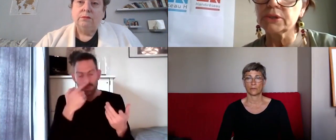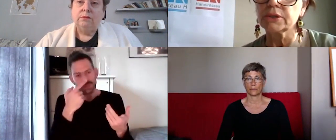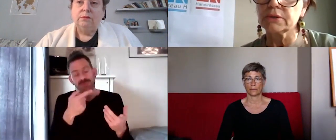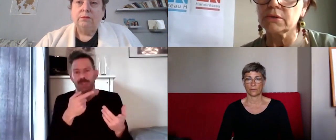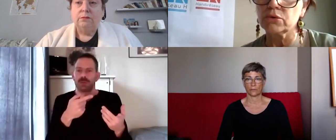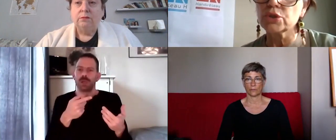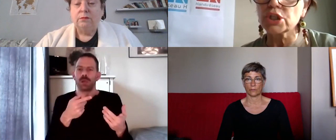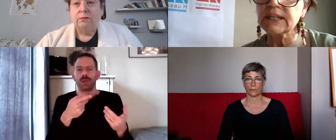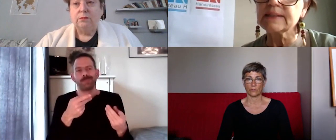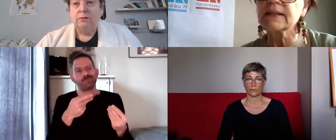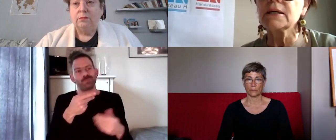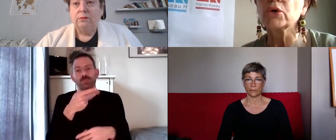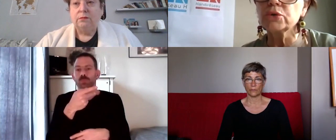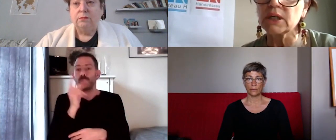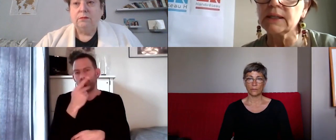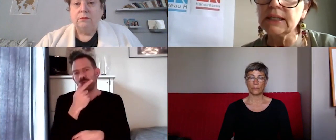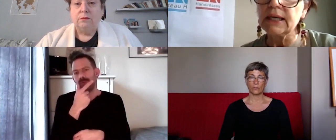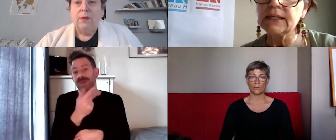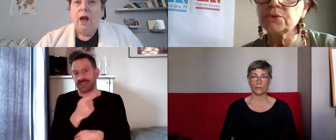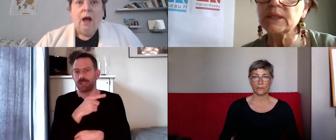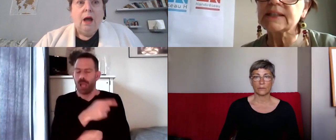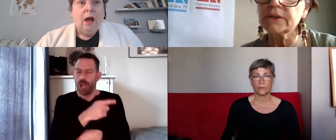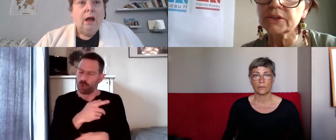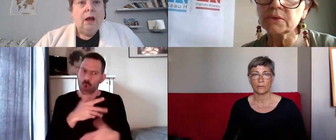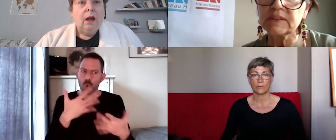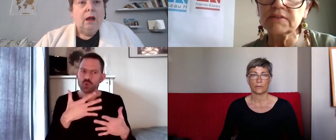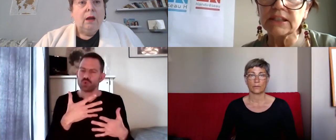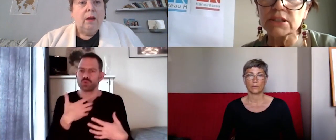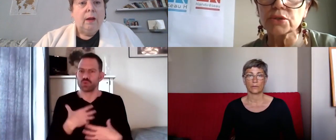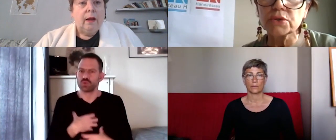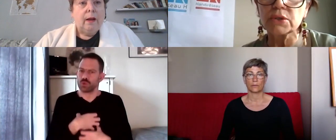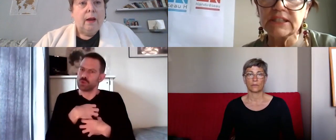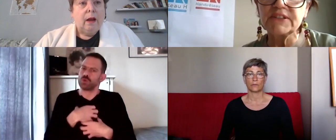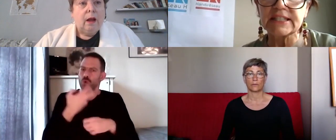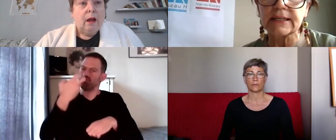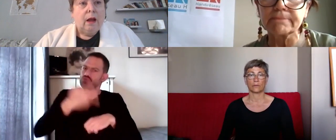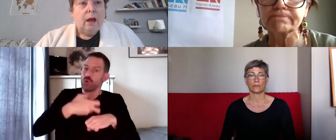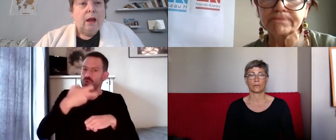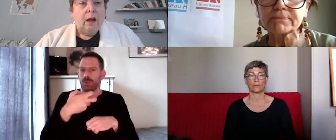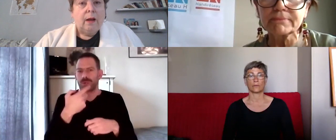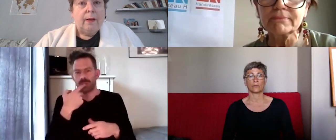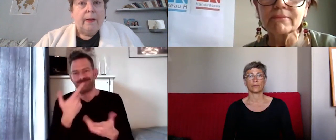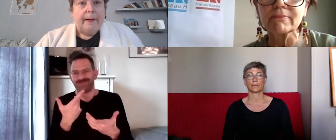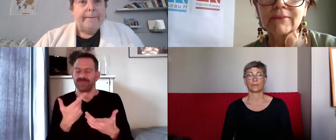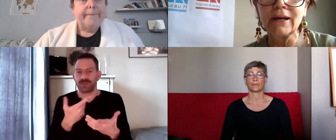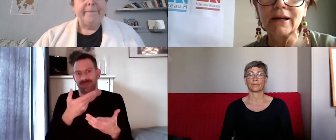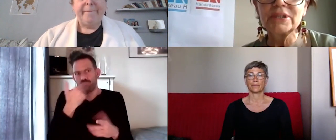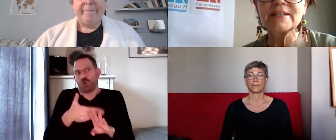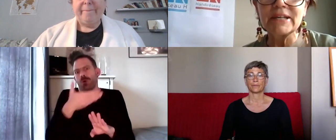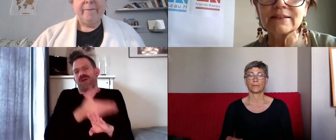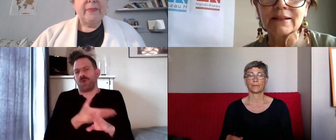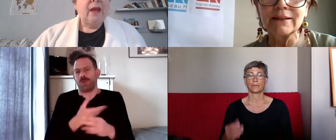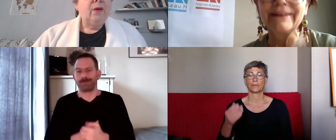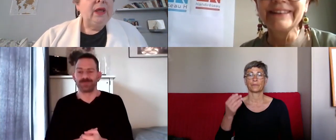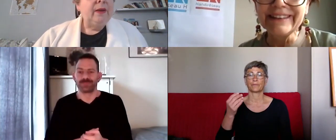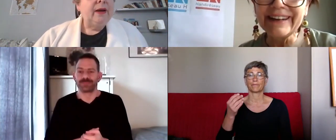comme le choc a été quand même rude, elle a dû être réorientée vers des choses difficiles. Oui,